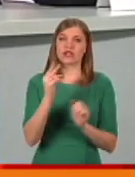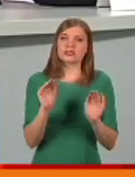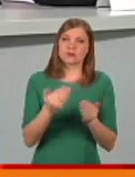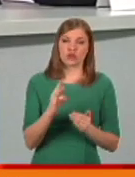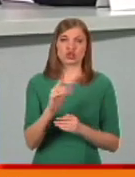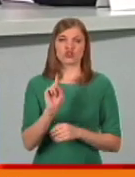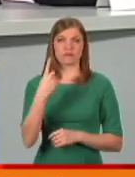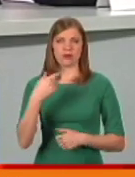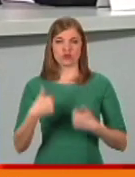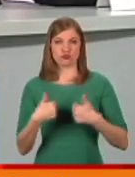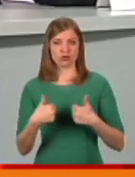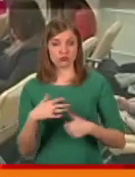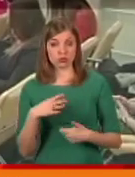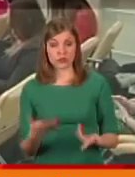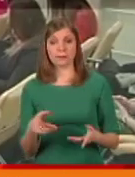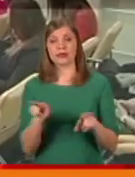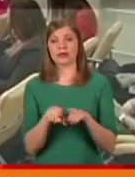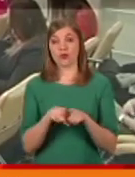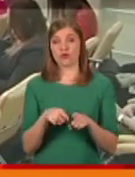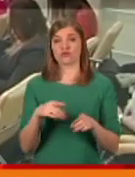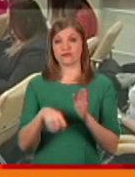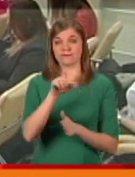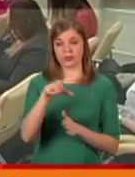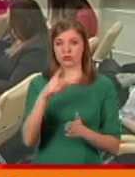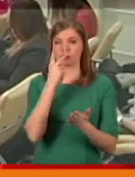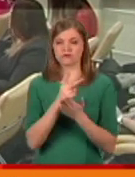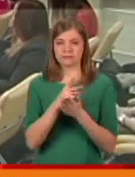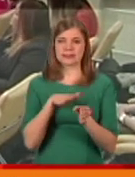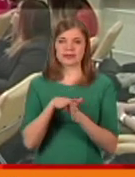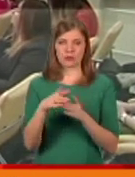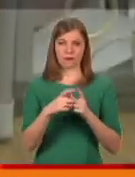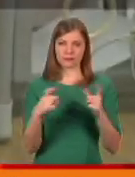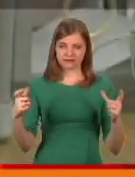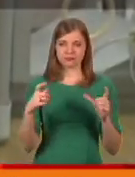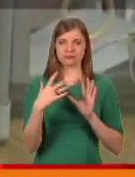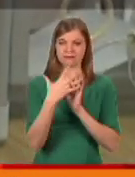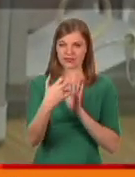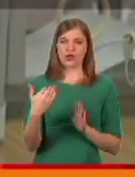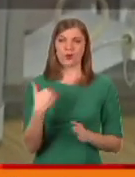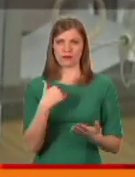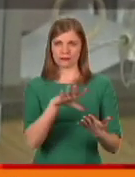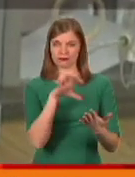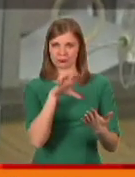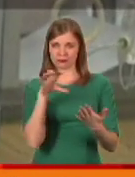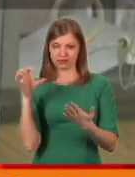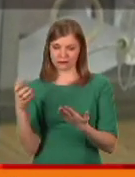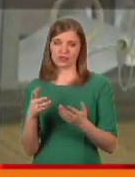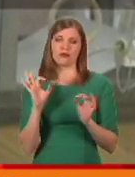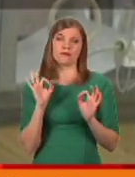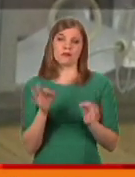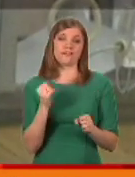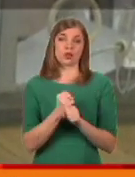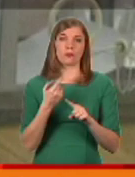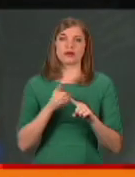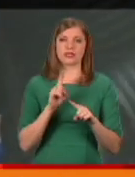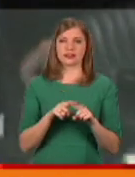менше, ніж у першому турі. Також виборці демонстрували заповнені бюлетені і намагалися з ними сфотографуватися. Щоправда,